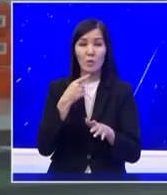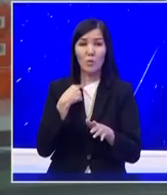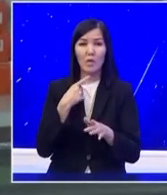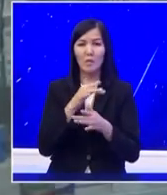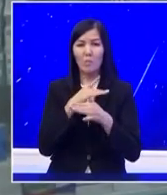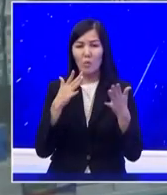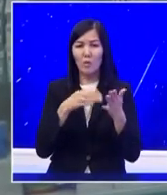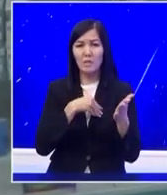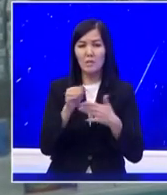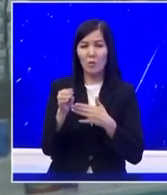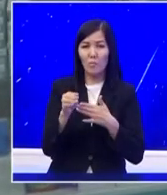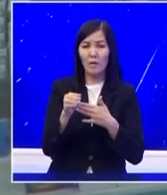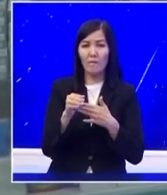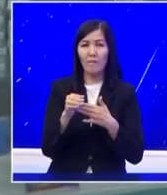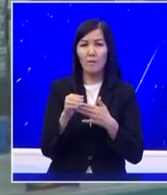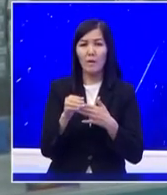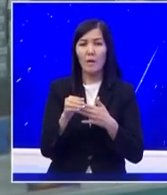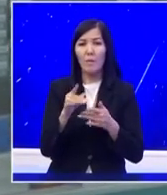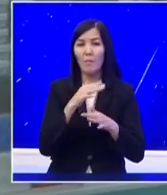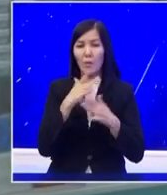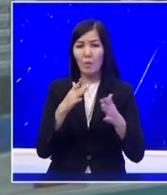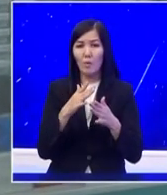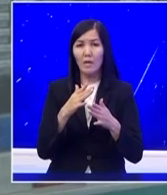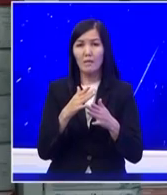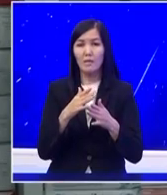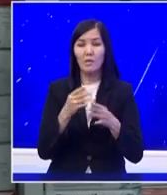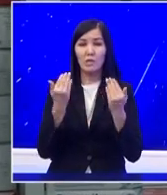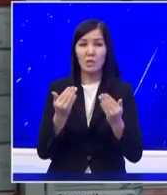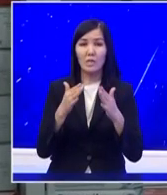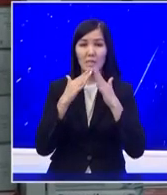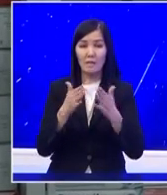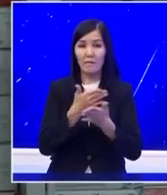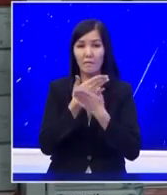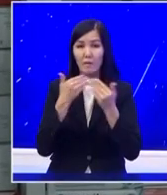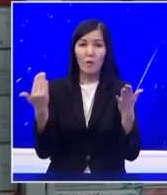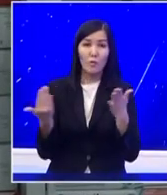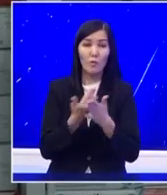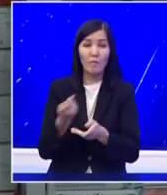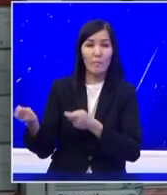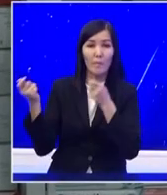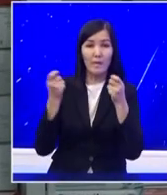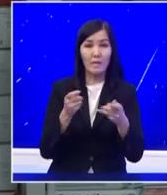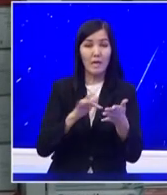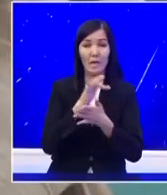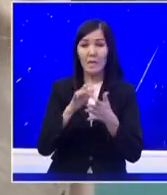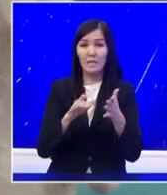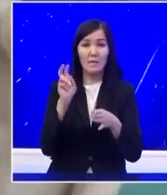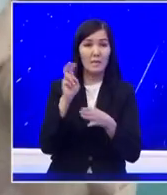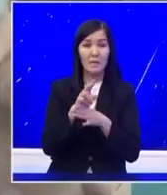закупают аспирин, парацетамол и антибиотики впрок. Под ноль, очистив аптечные склады. А новые партии лекарств в городские аптеки не